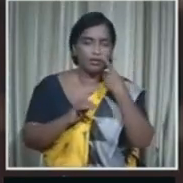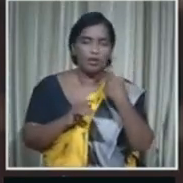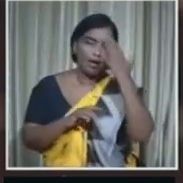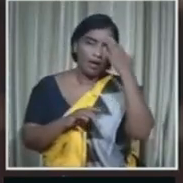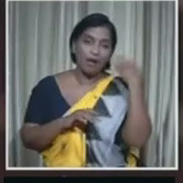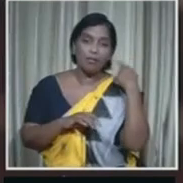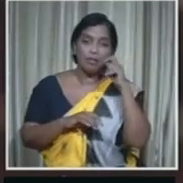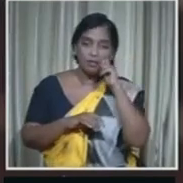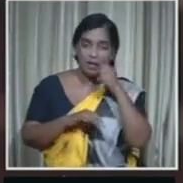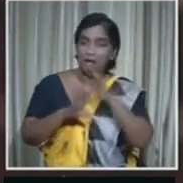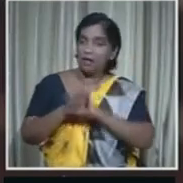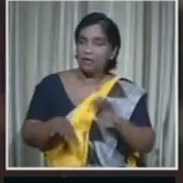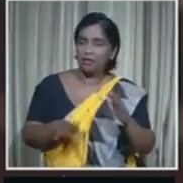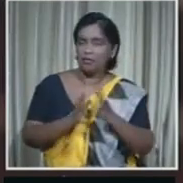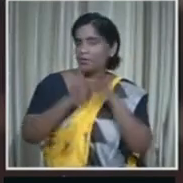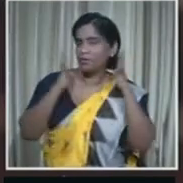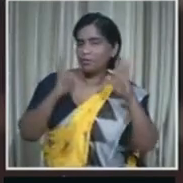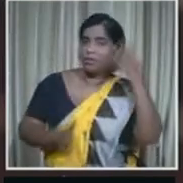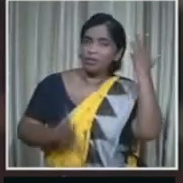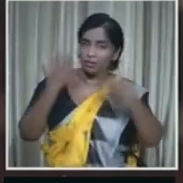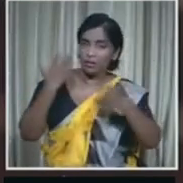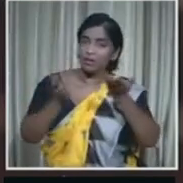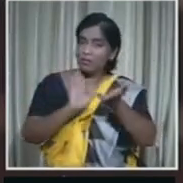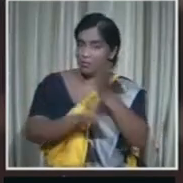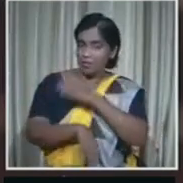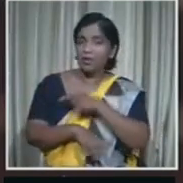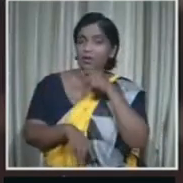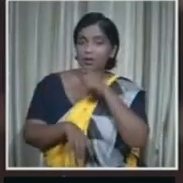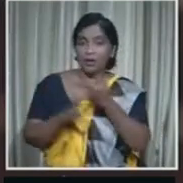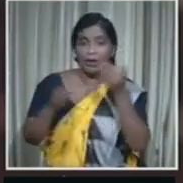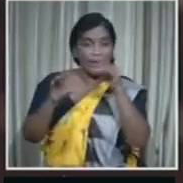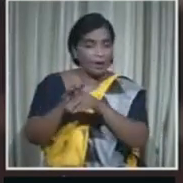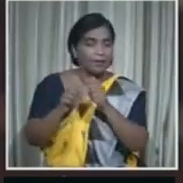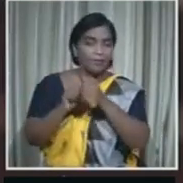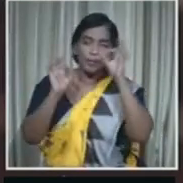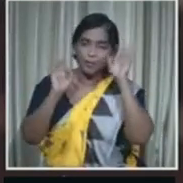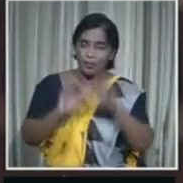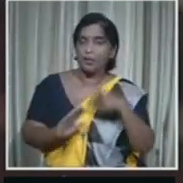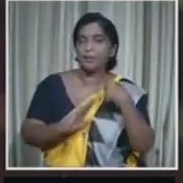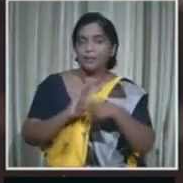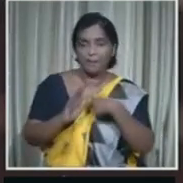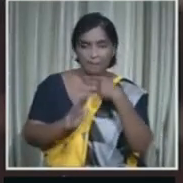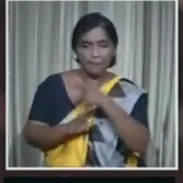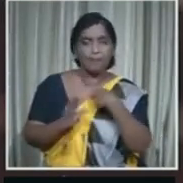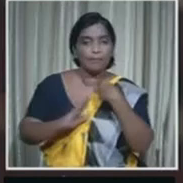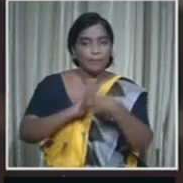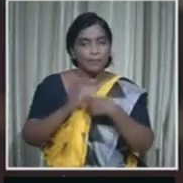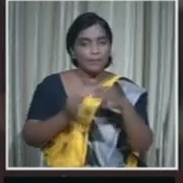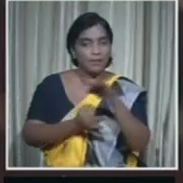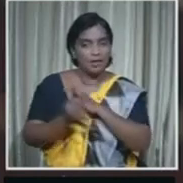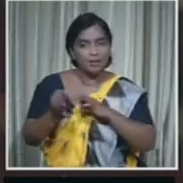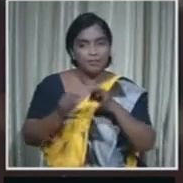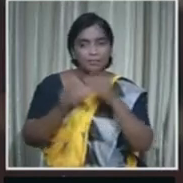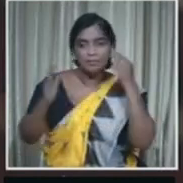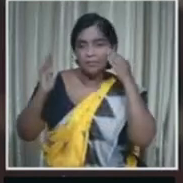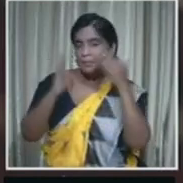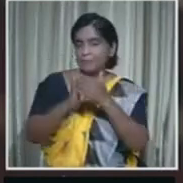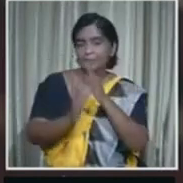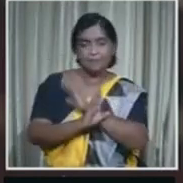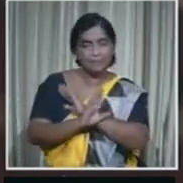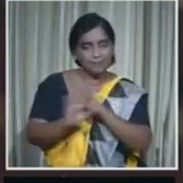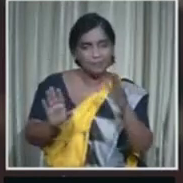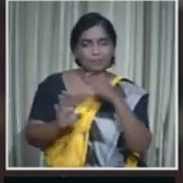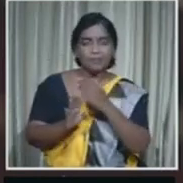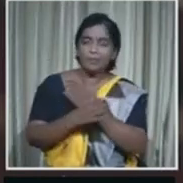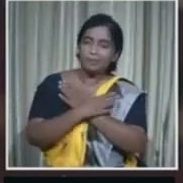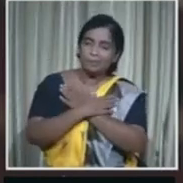තාත්තලාගේ දරුවෝ කී දහහක් මරුණද එදා? එතනට ගෙනියන්න එපා මේ රට. මේ රට ප්‍රජාතන්ත්‍රවාදී විහිළුවක් එළියට ගෙනියන්න එපා.